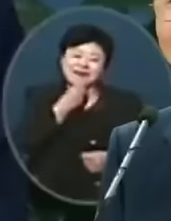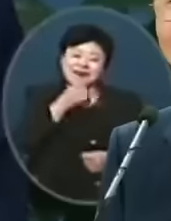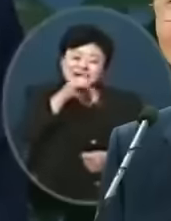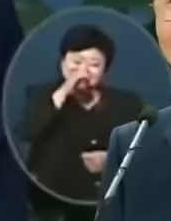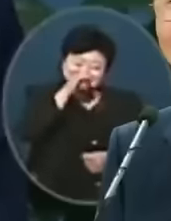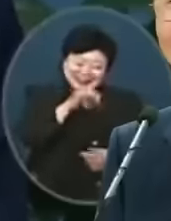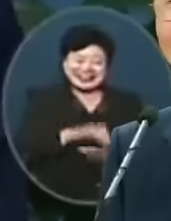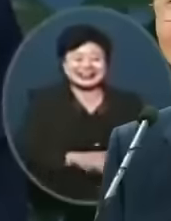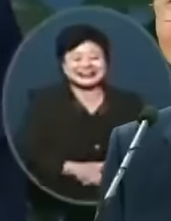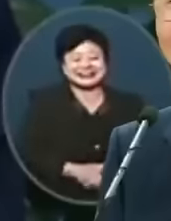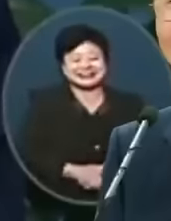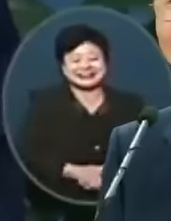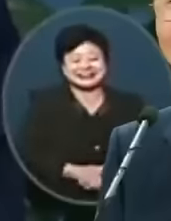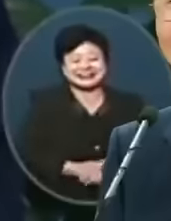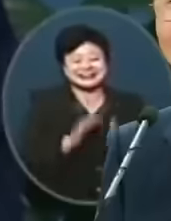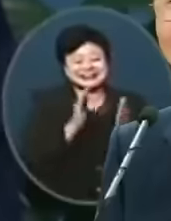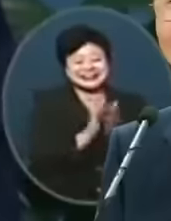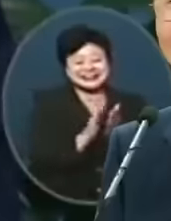것입니다.